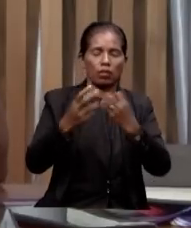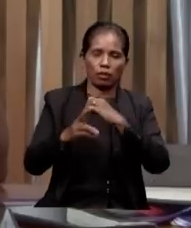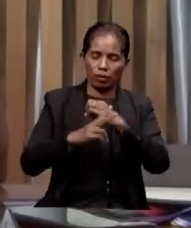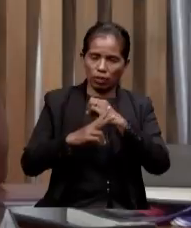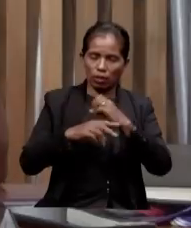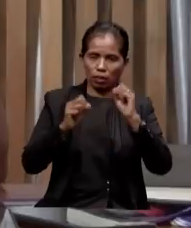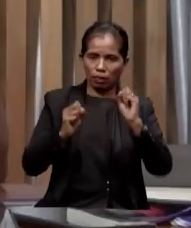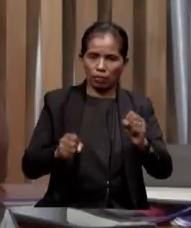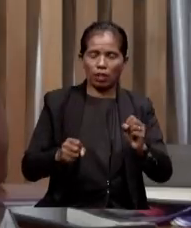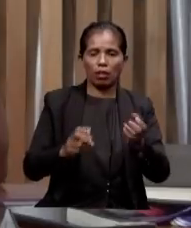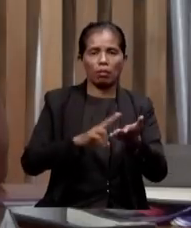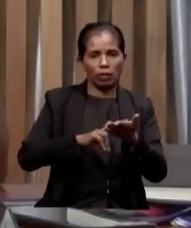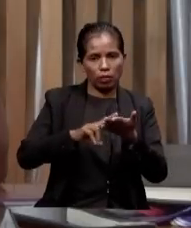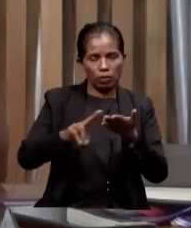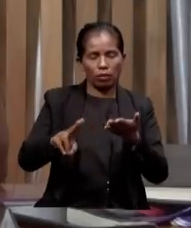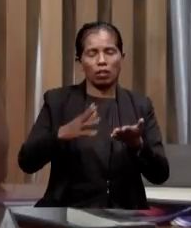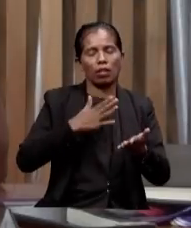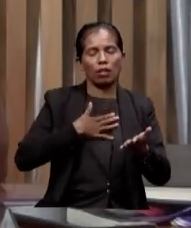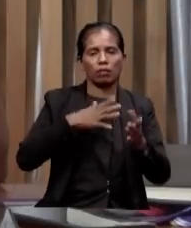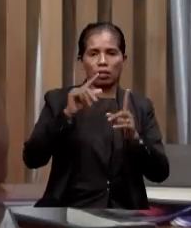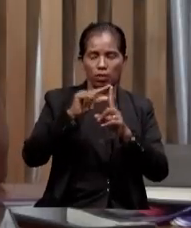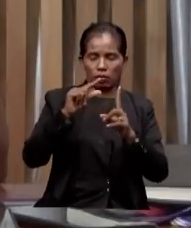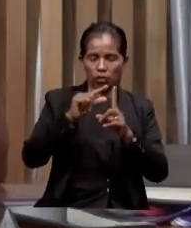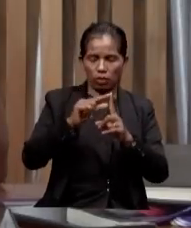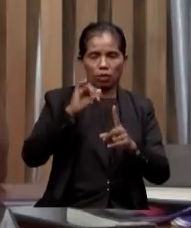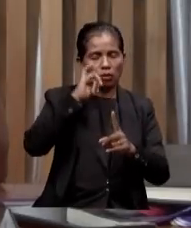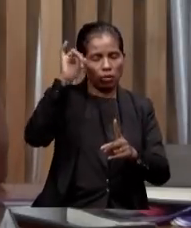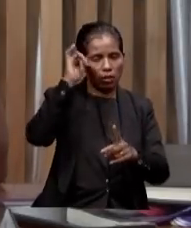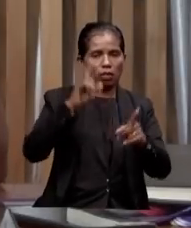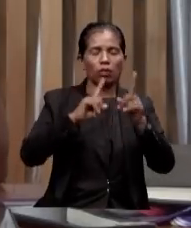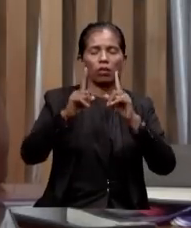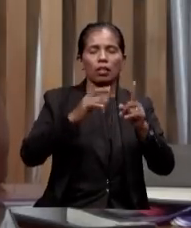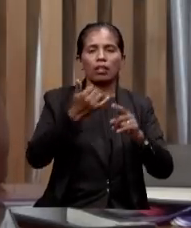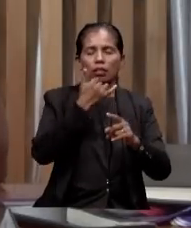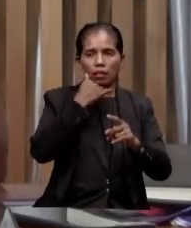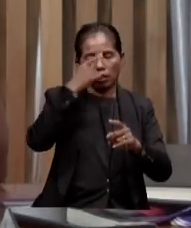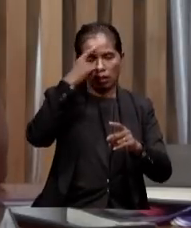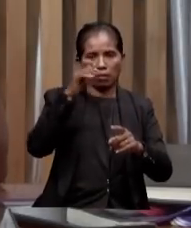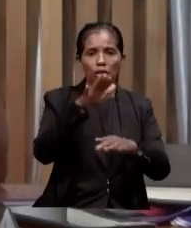bele perdua ba hau ne le fon nebe maka hose ka kulia sala tambah dene maka lorai